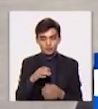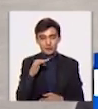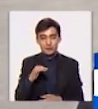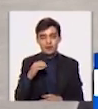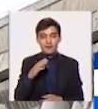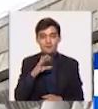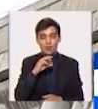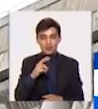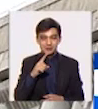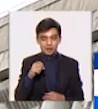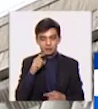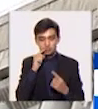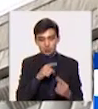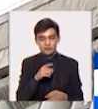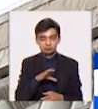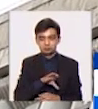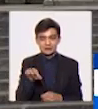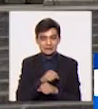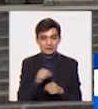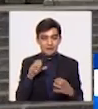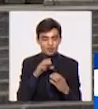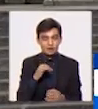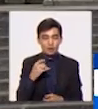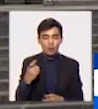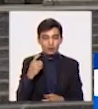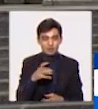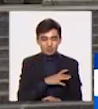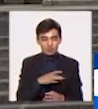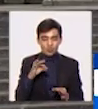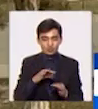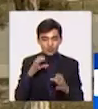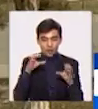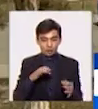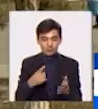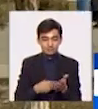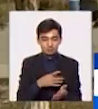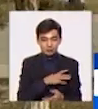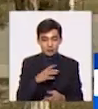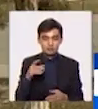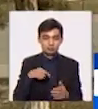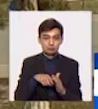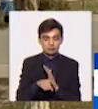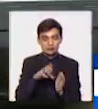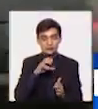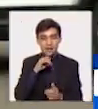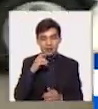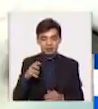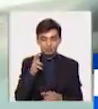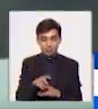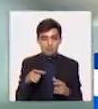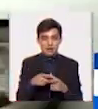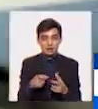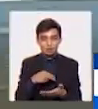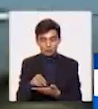өзіне кіргізбейді. Заңды жолмен адам тасығысы келетін автобус иелерінің талабы жалғыз. Бекетке кіргізіп, билет арқылы жолаушы жинау. Олар әкімдік